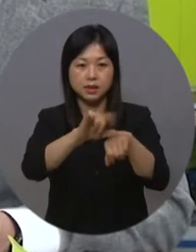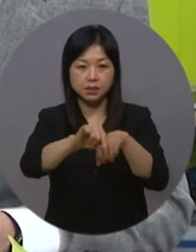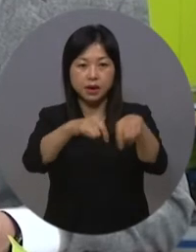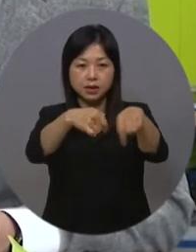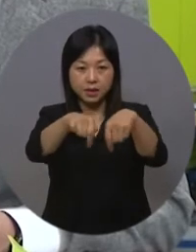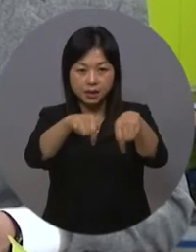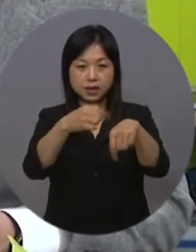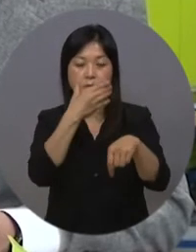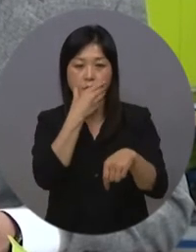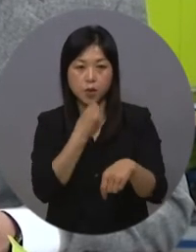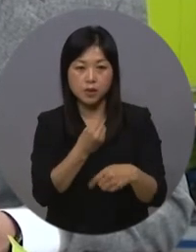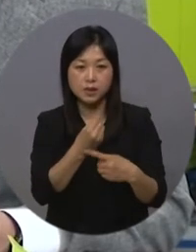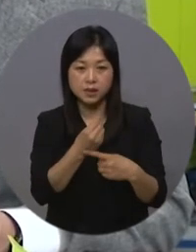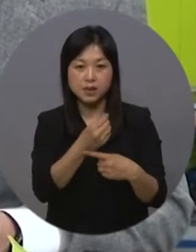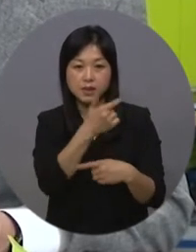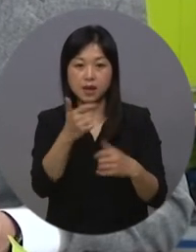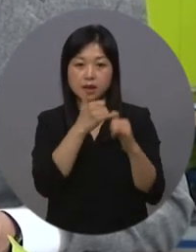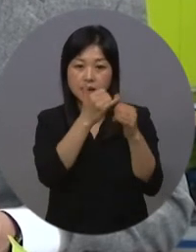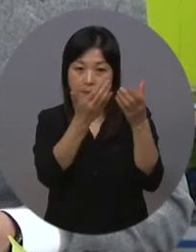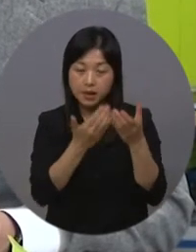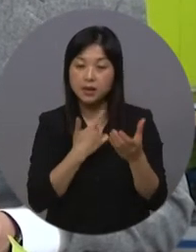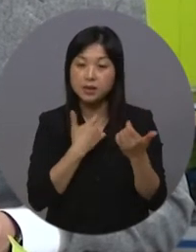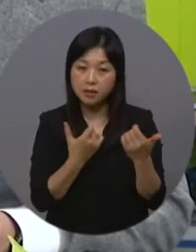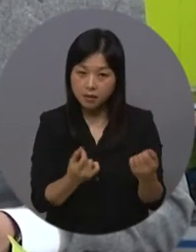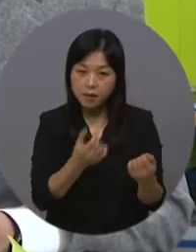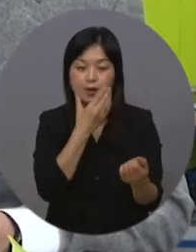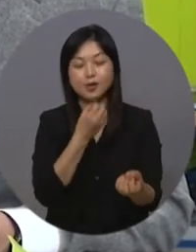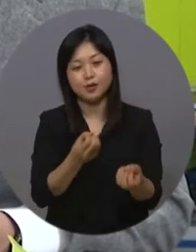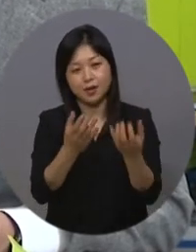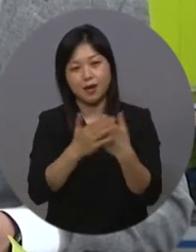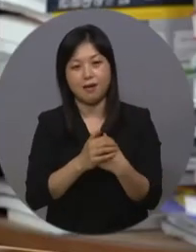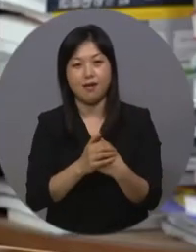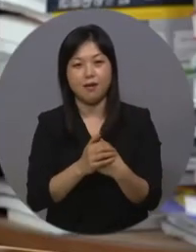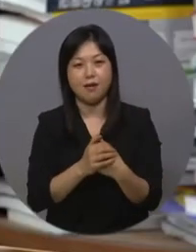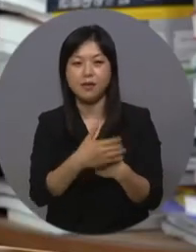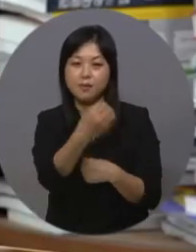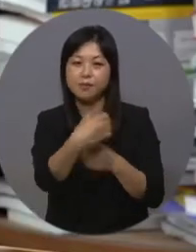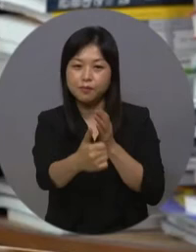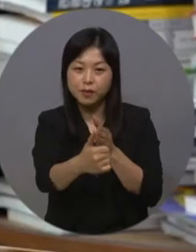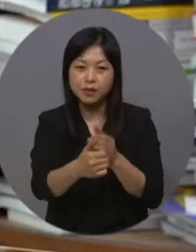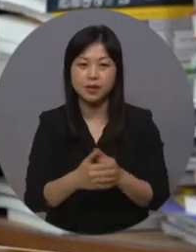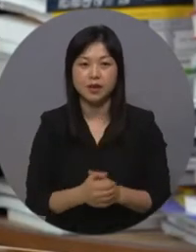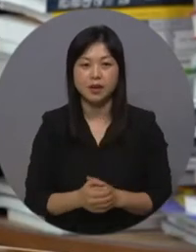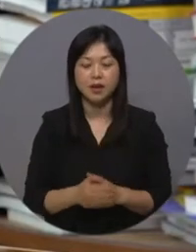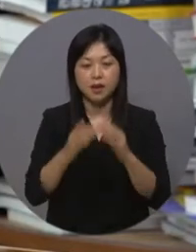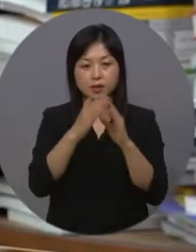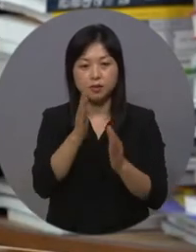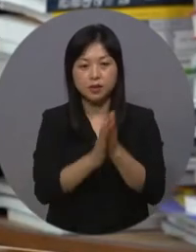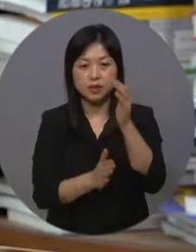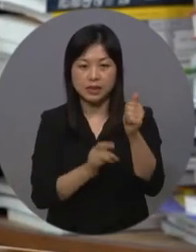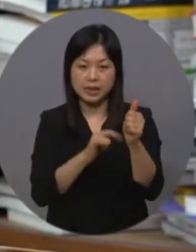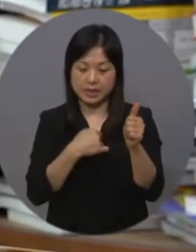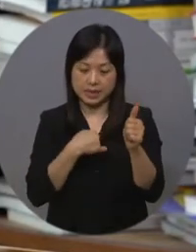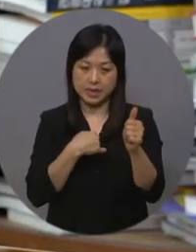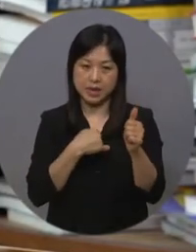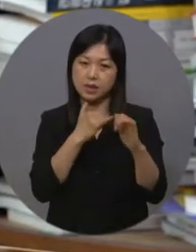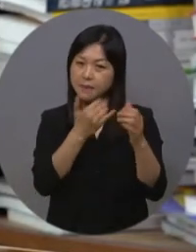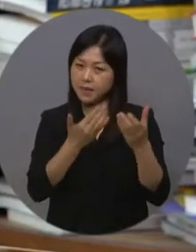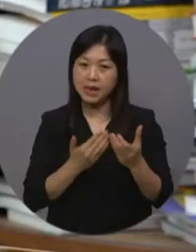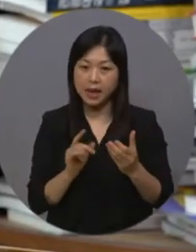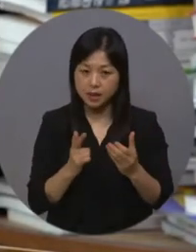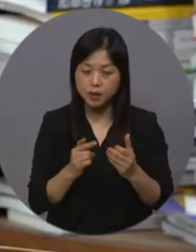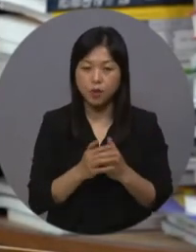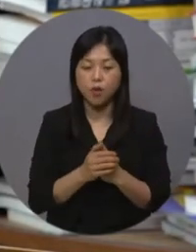대상을 수상하셨습니다. 네, 예. 축하드리고요. 네. 소감 한마디 말씀해 주시죠. 뭐 전주시장이 상을 받아야 될 게 아니고